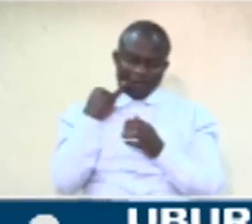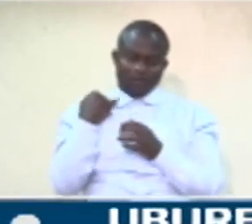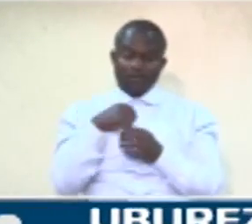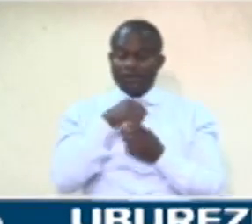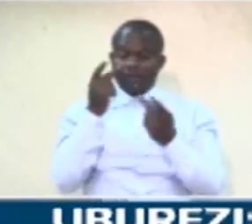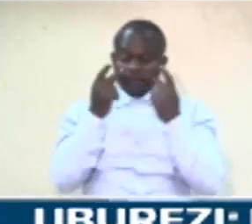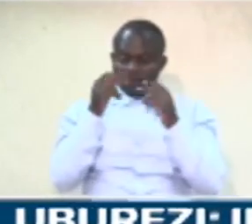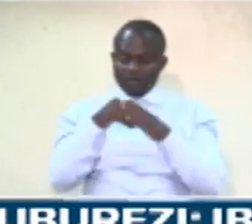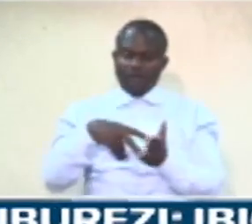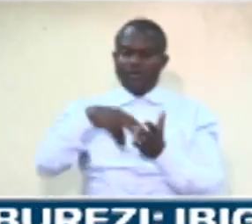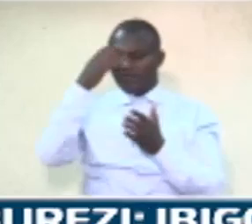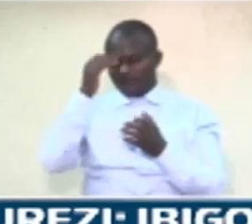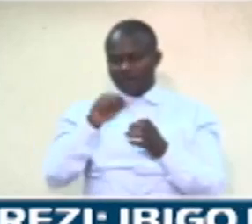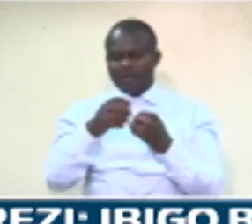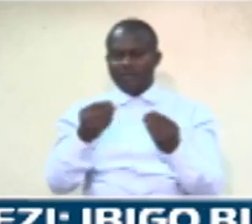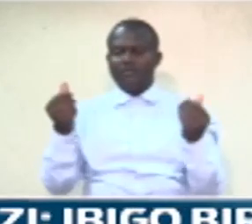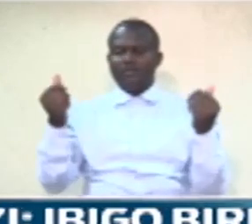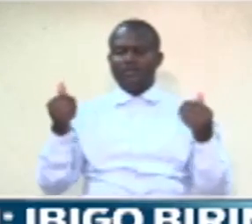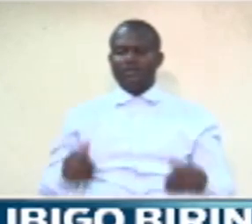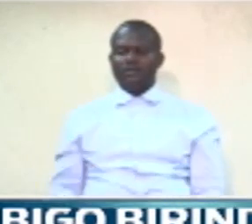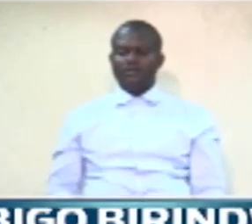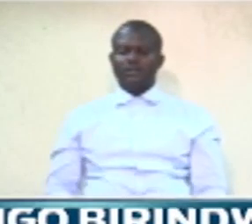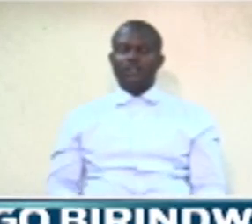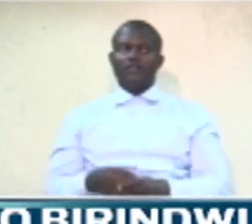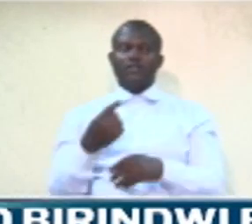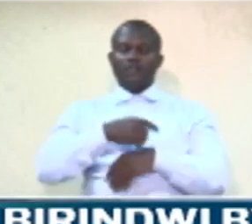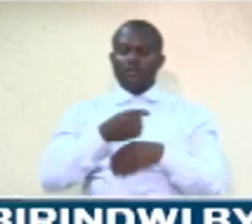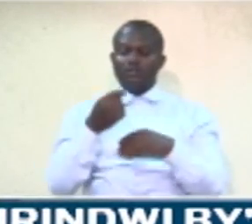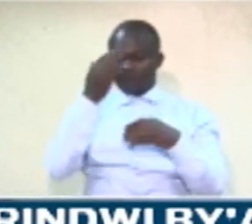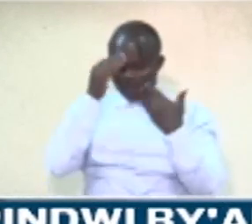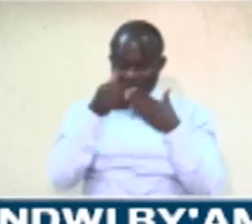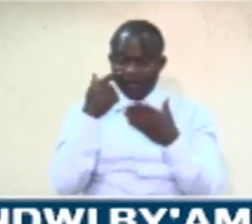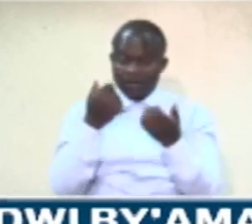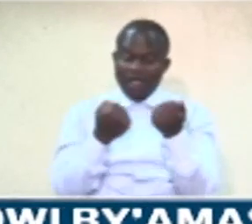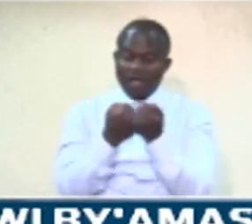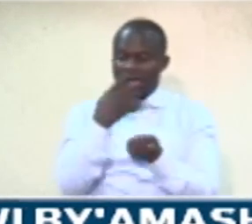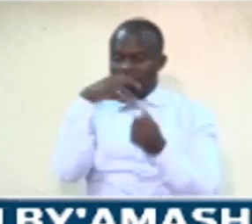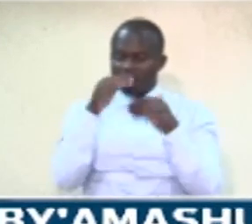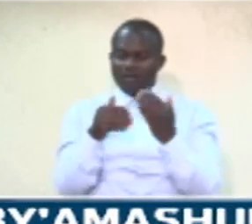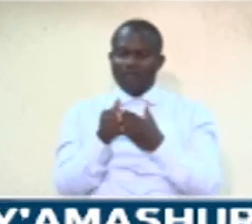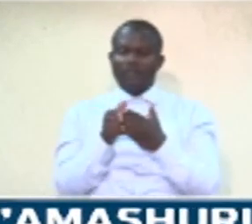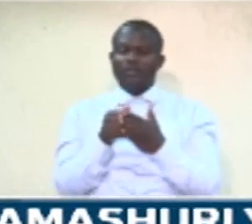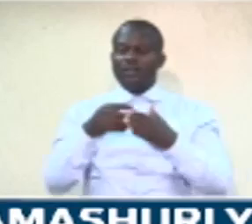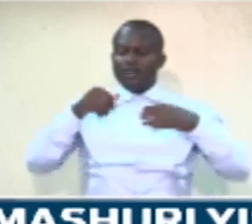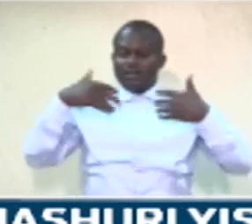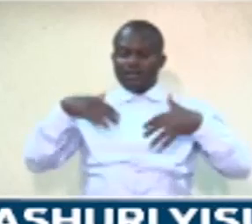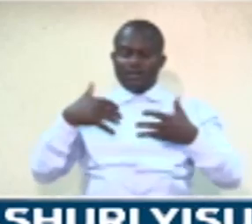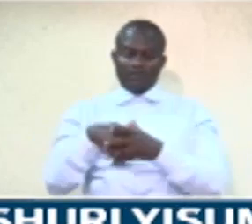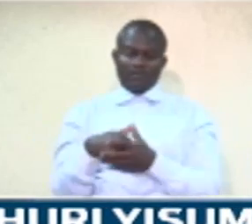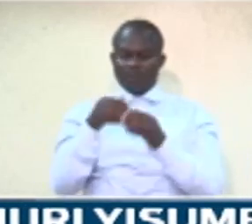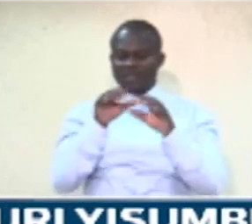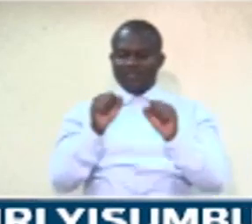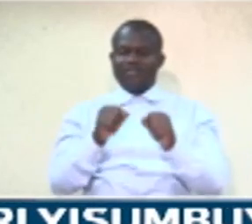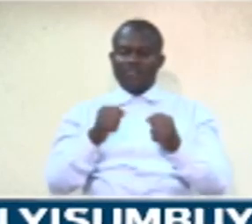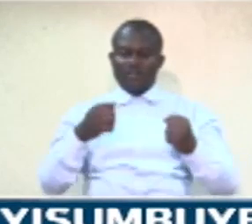tugomba guhagurukira kugira ngo gikemuke rwose. Uyu munsi uzasamura ko kugira ngo nzabone umwavoka. Buraka ibiciro birahenze cyane. Umuntu yafashwe ku ngufu kujya